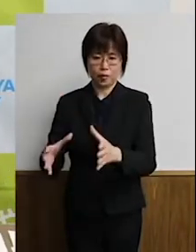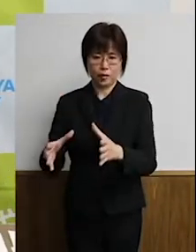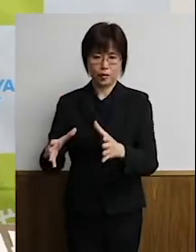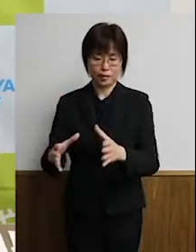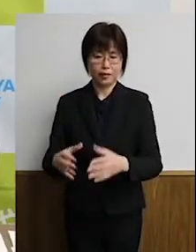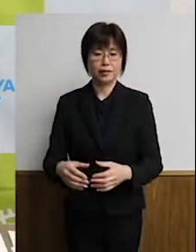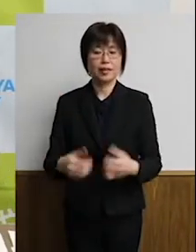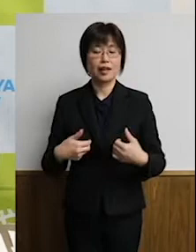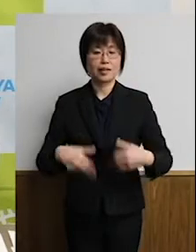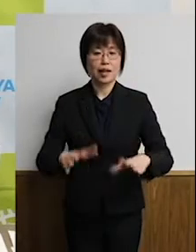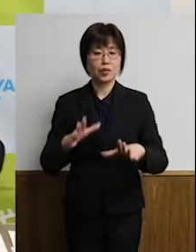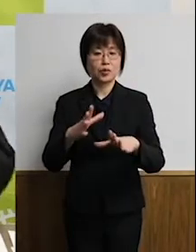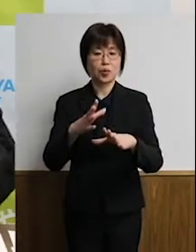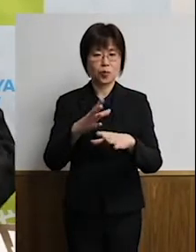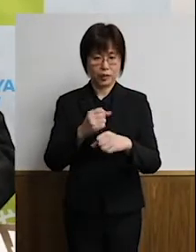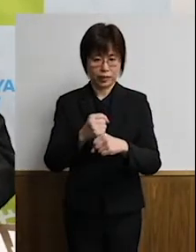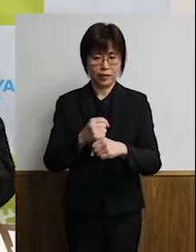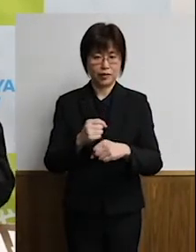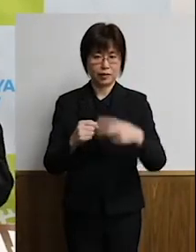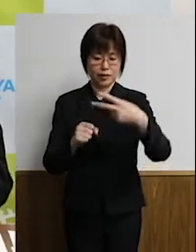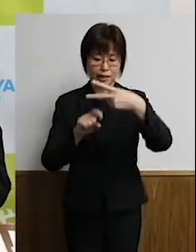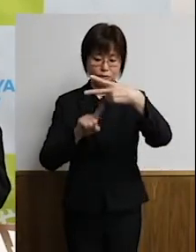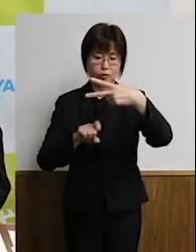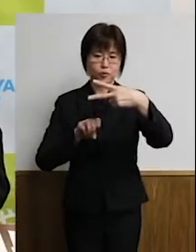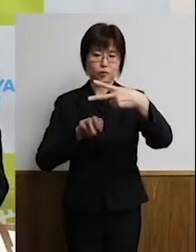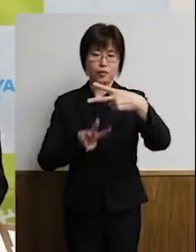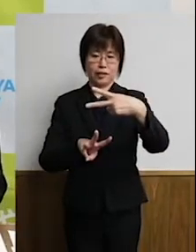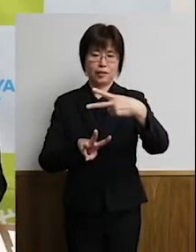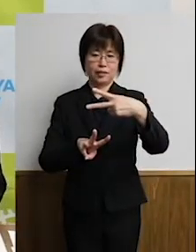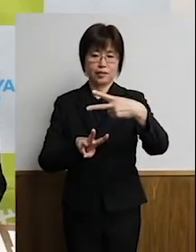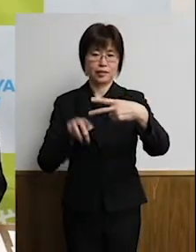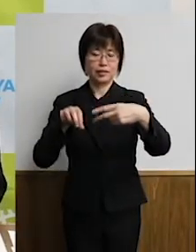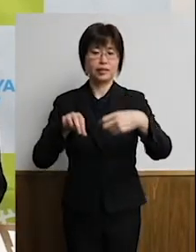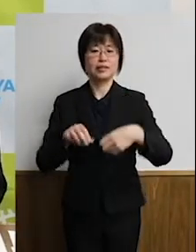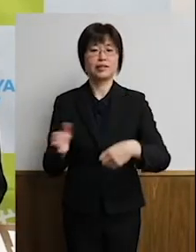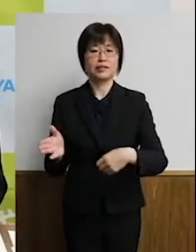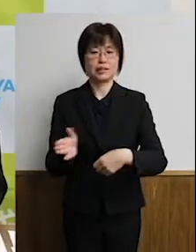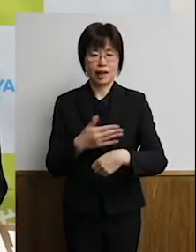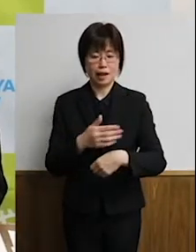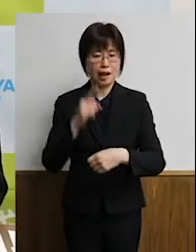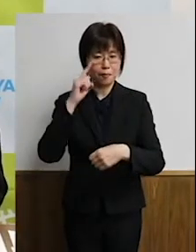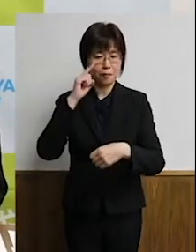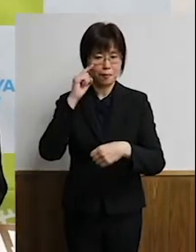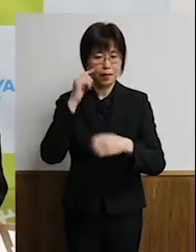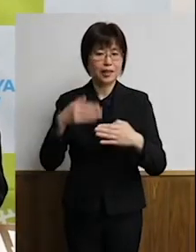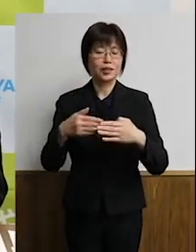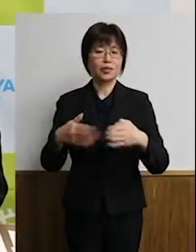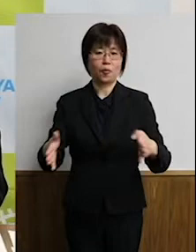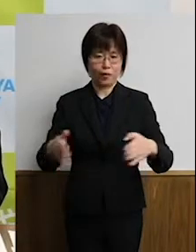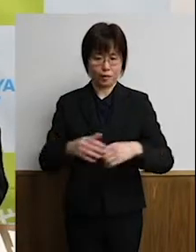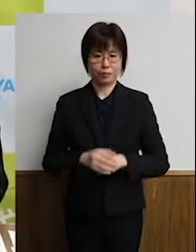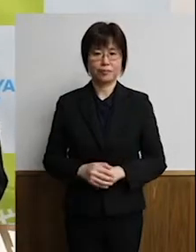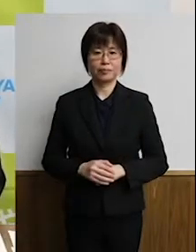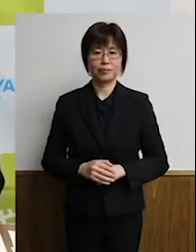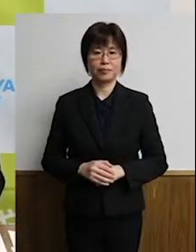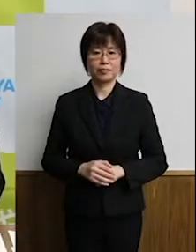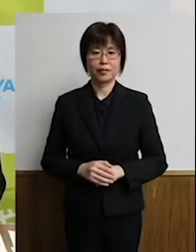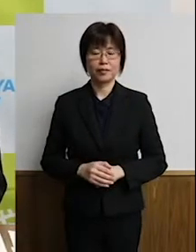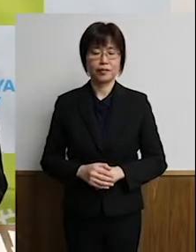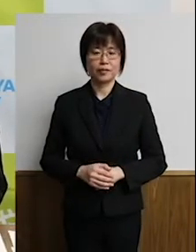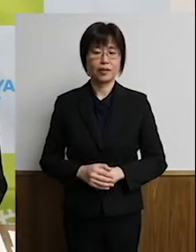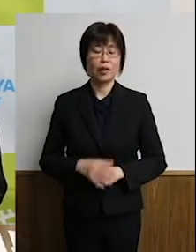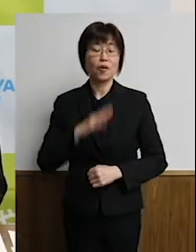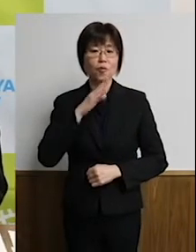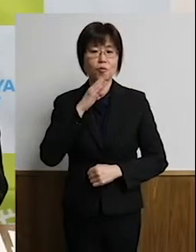郎の誕生の日である2月13日土曜日からプレ公開いたします。当